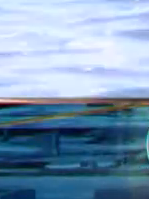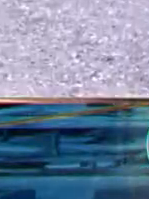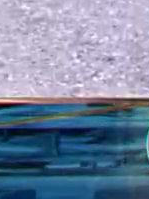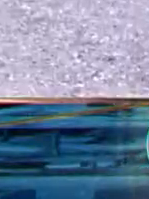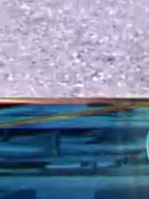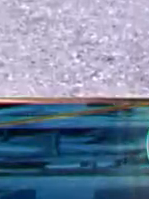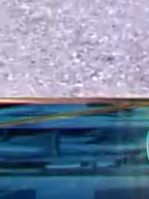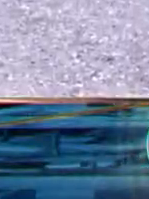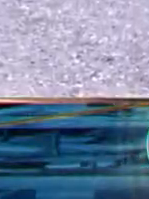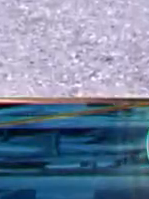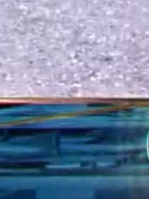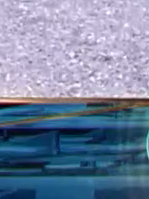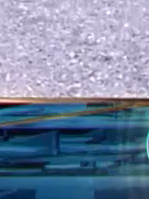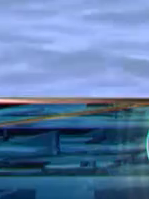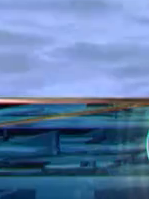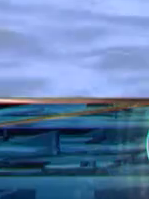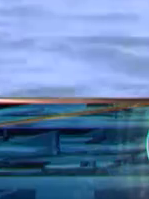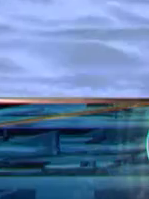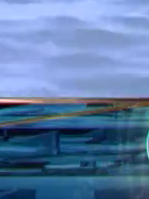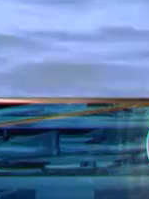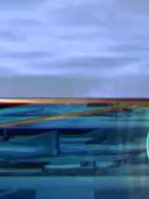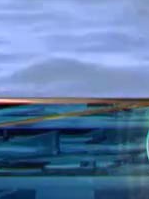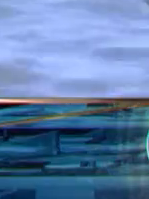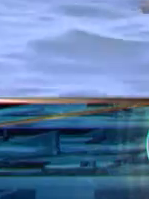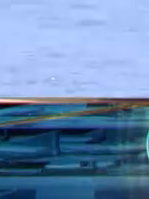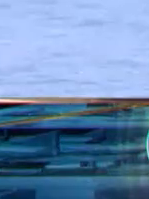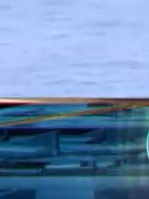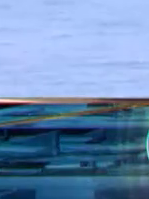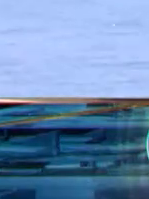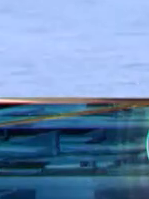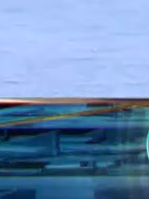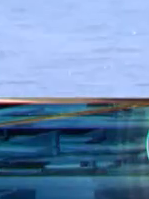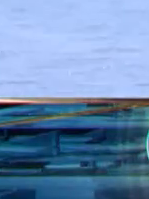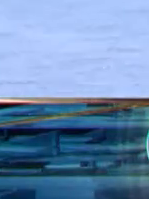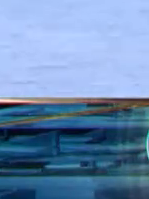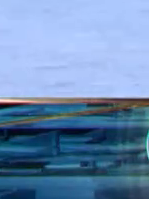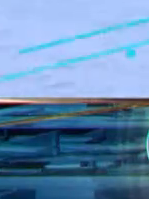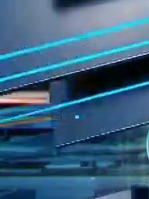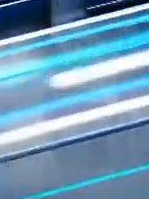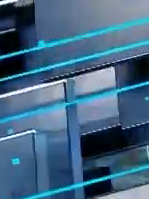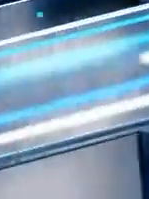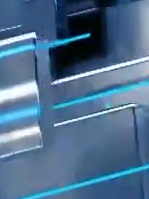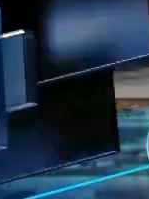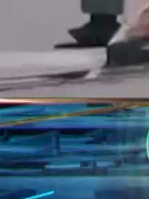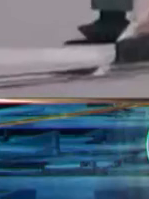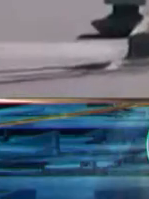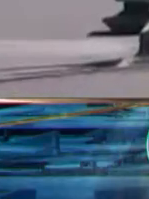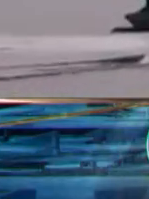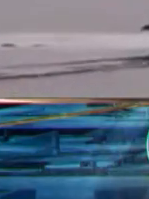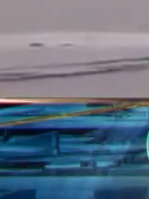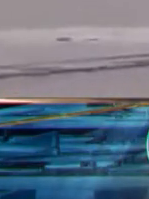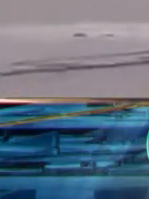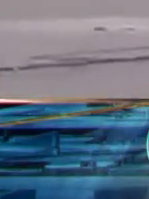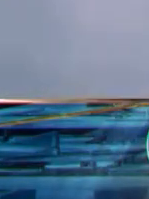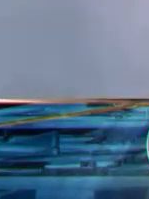пляж. Ежедневно туристы, приезжающие на озеро Алаколь, оставляют более 45 кубометров мусора. Ваш билетик.